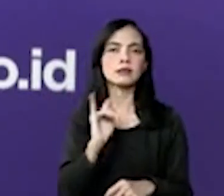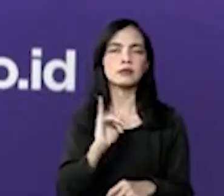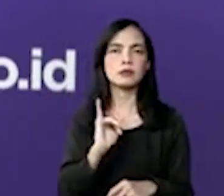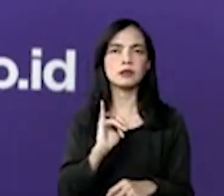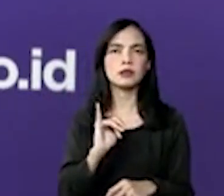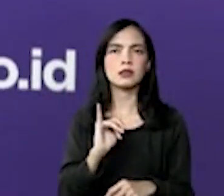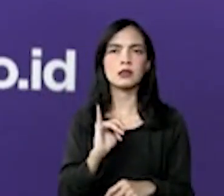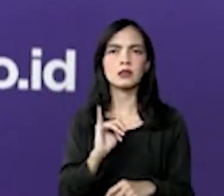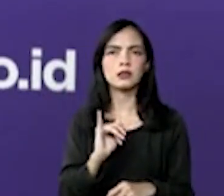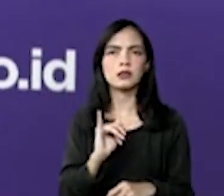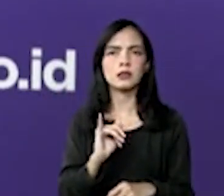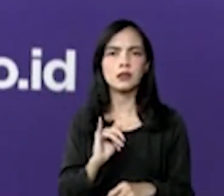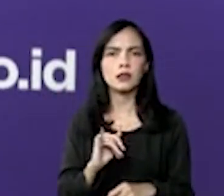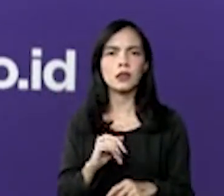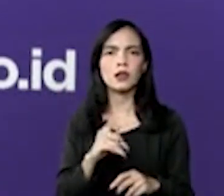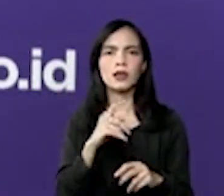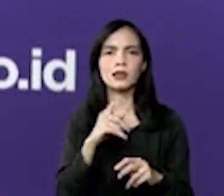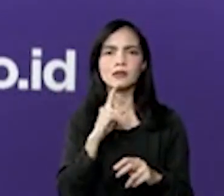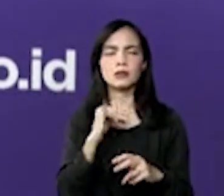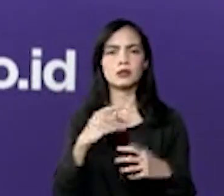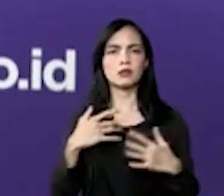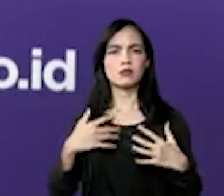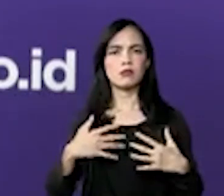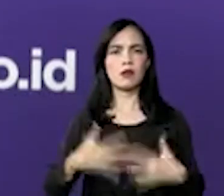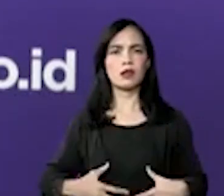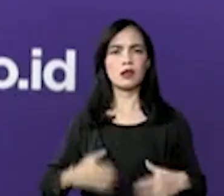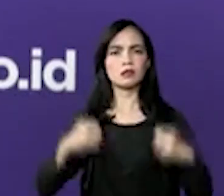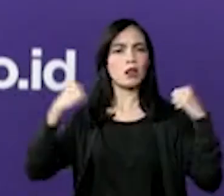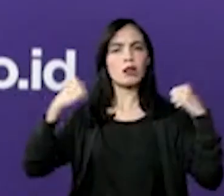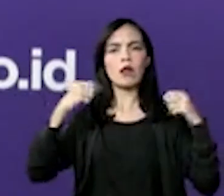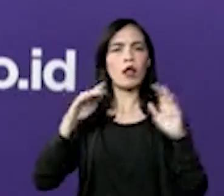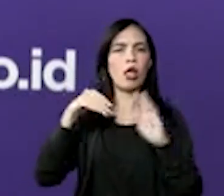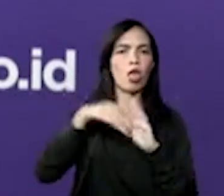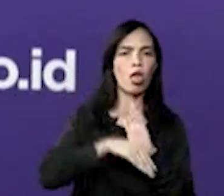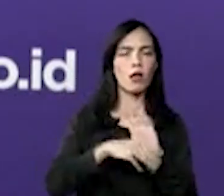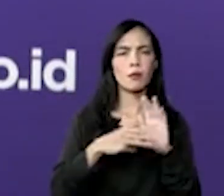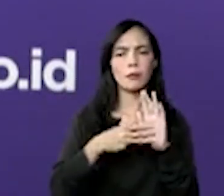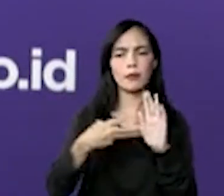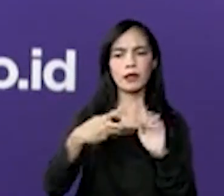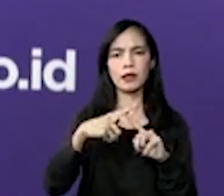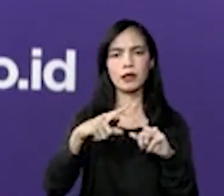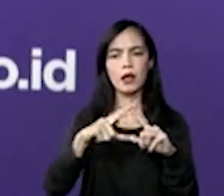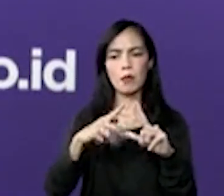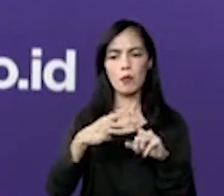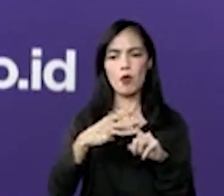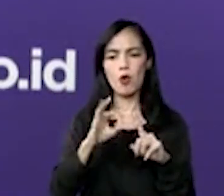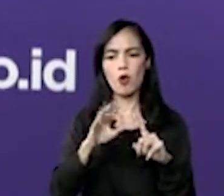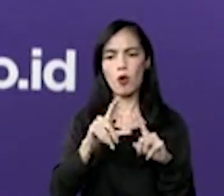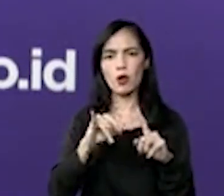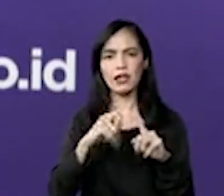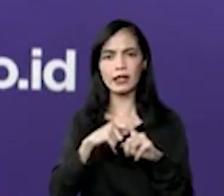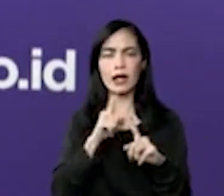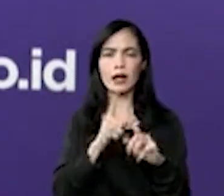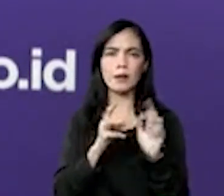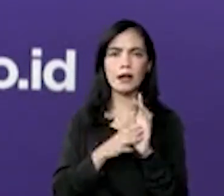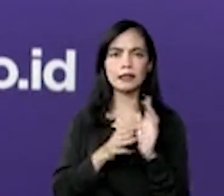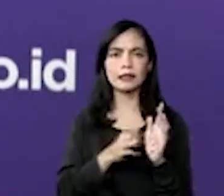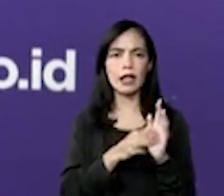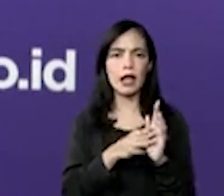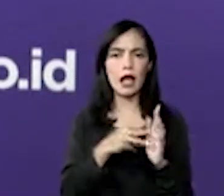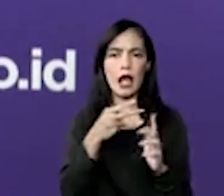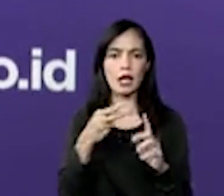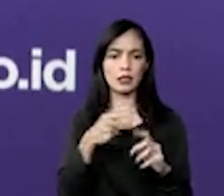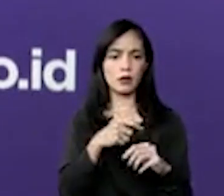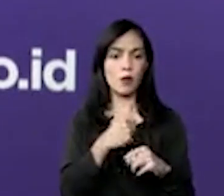sindroma metabolik atau metabolic syndrome, yes, yang awalnya itu adalah karena terjadinya obesitas sehingga memicu terjadinya resistensi